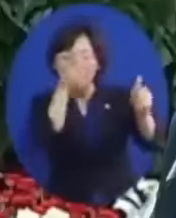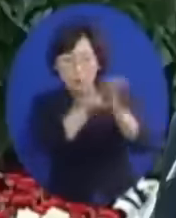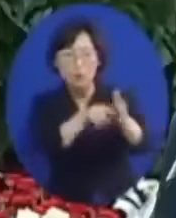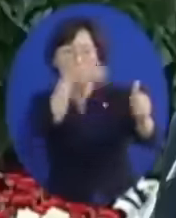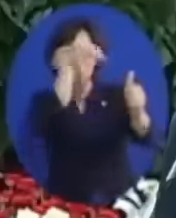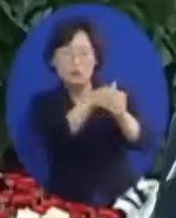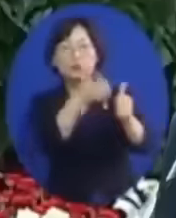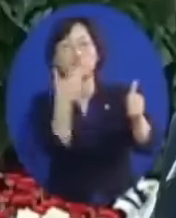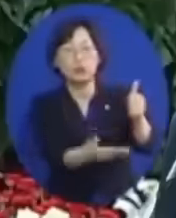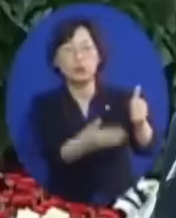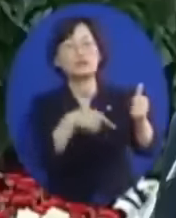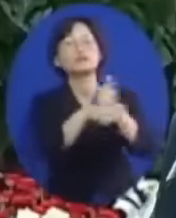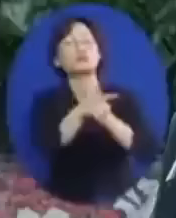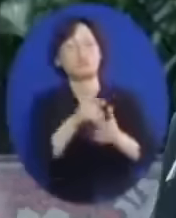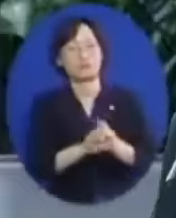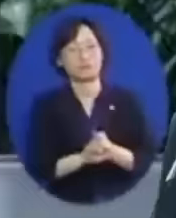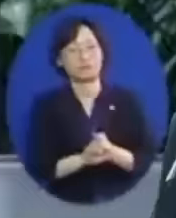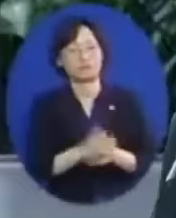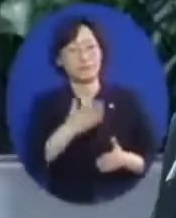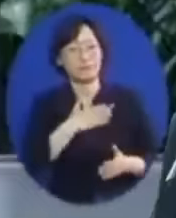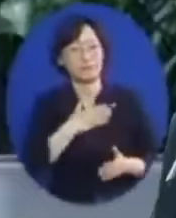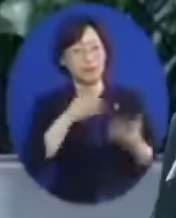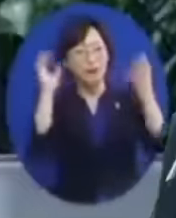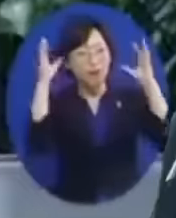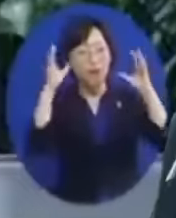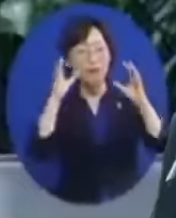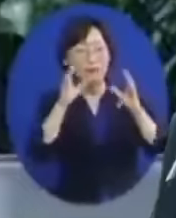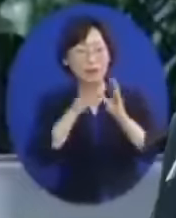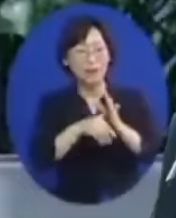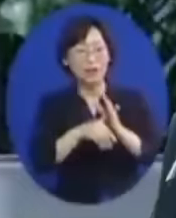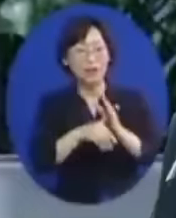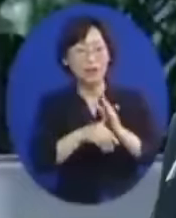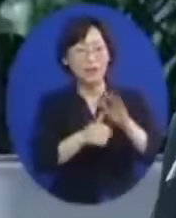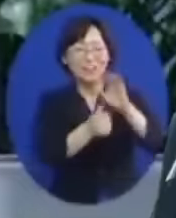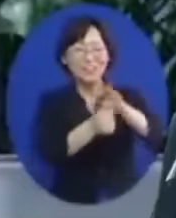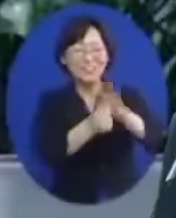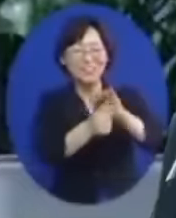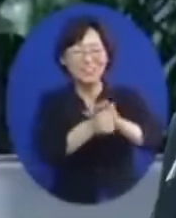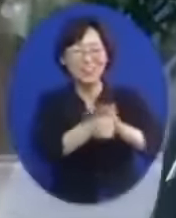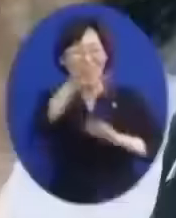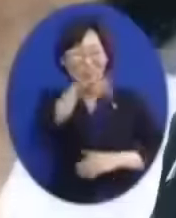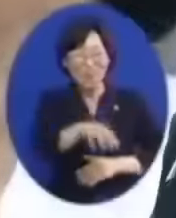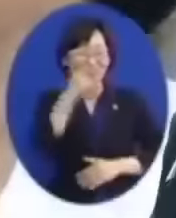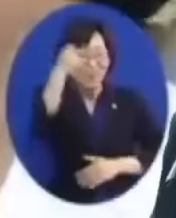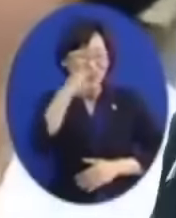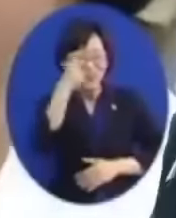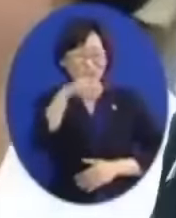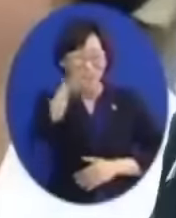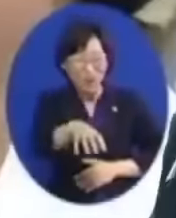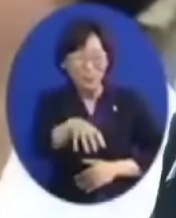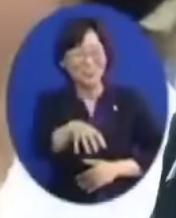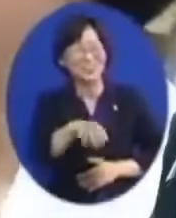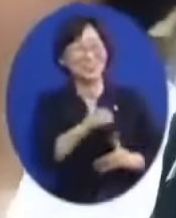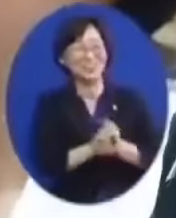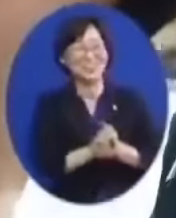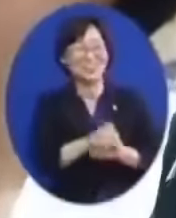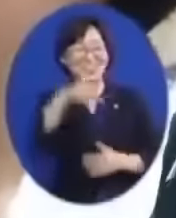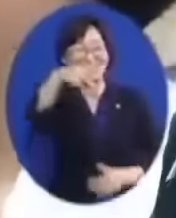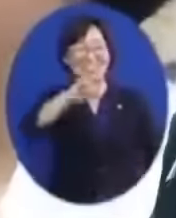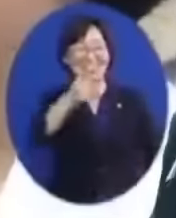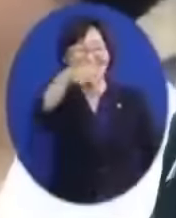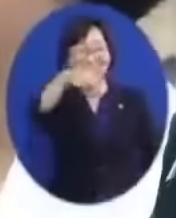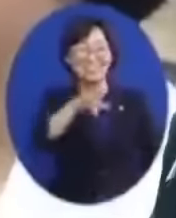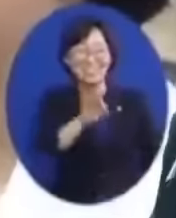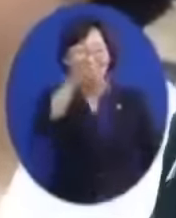맡기는 것입니다. 제가 어릴 때는 경상남도 울주군 삼남면 교동리 31번지 진장이라는 곳에